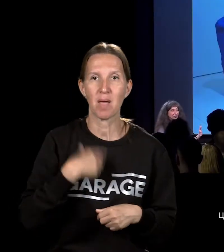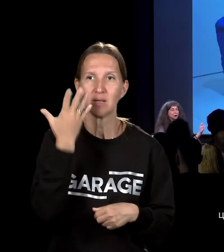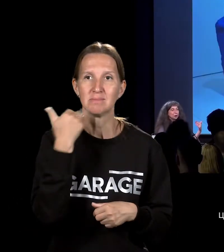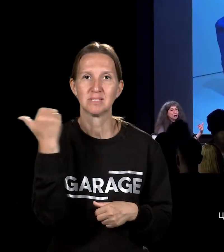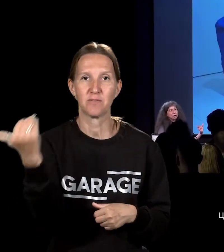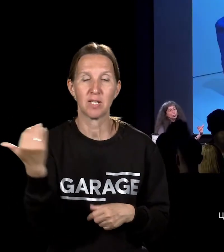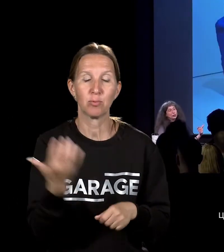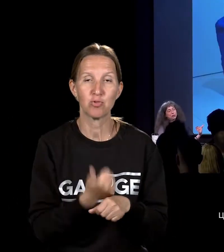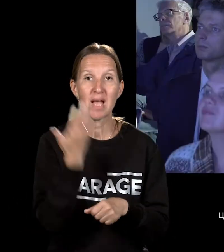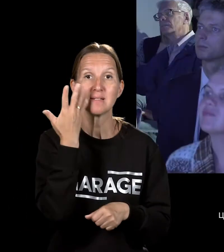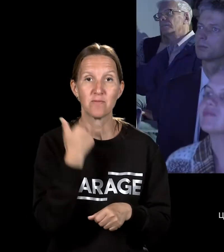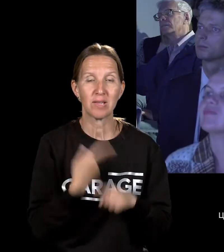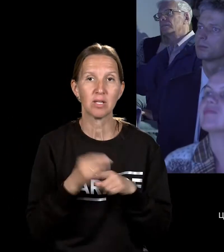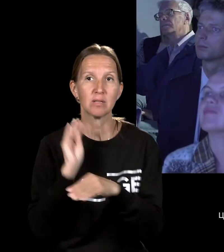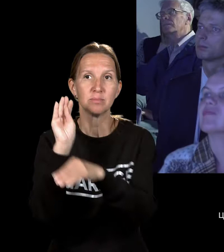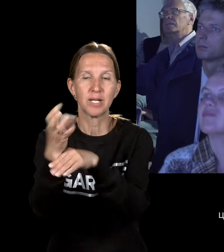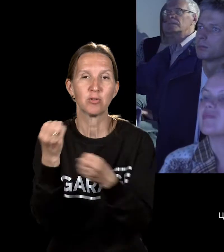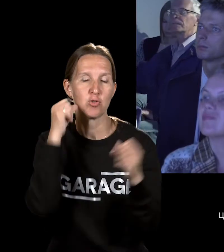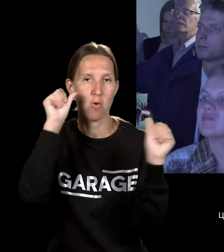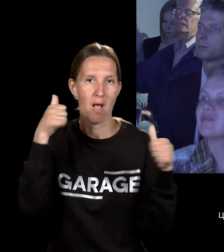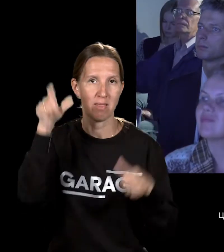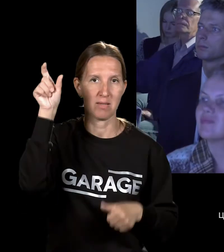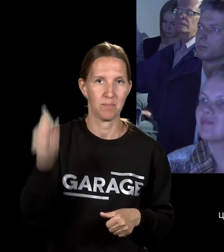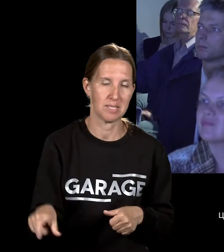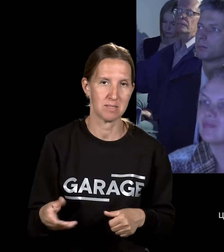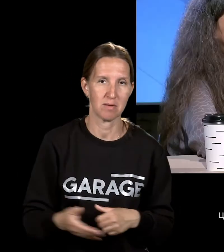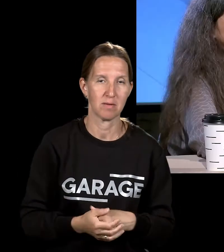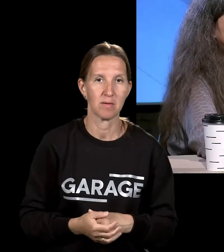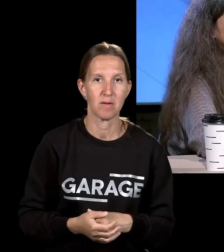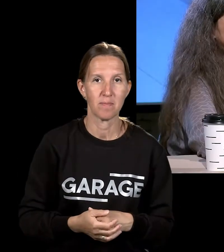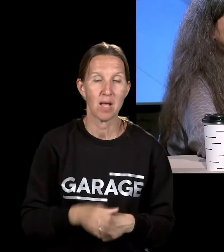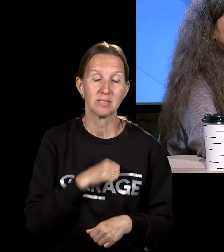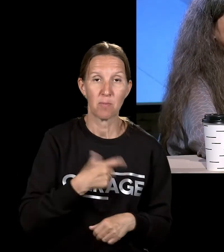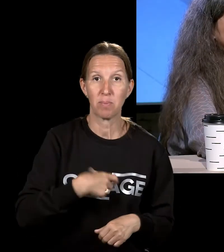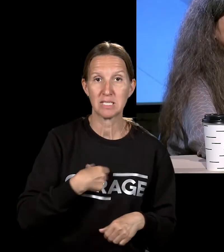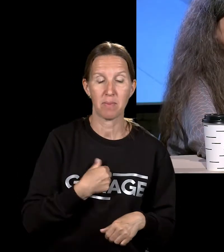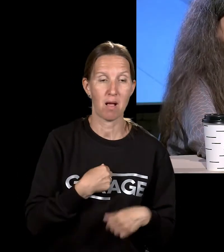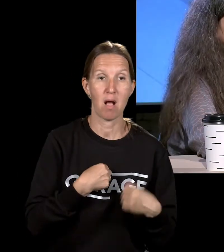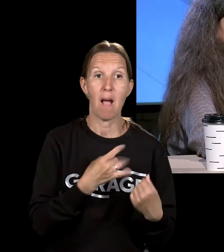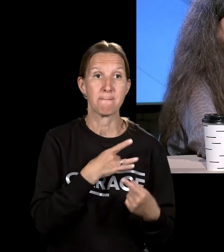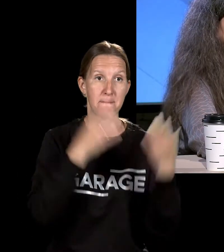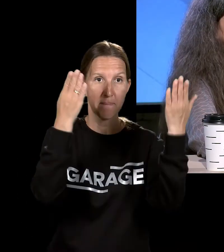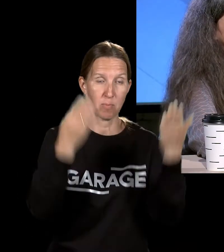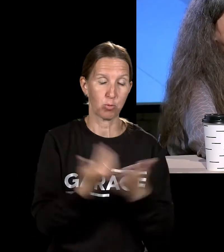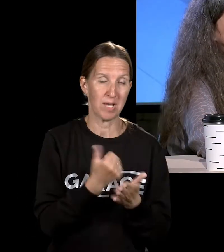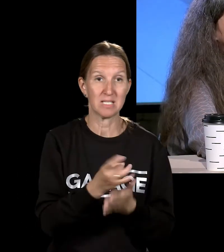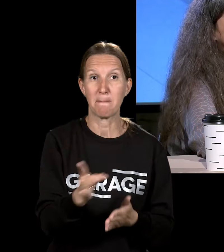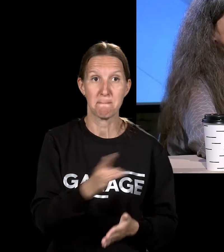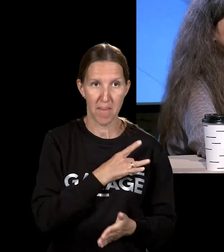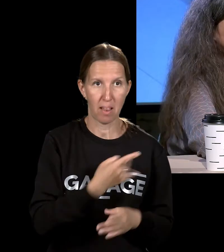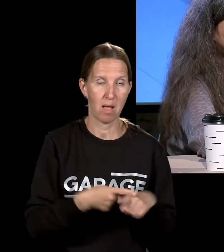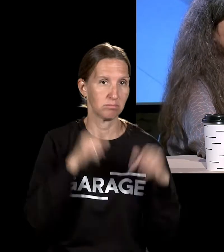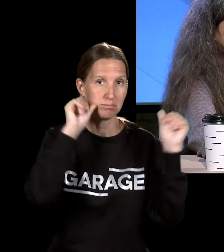возникает как ещё одна опция анонимности, как ещё один вариант анонимности. Само по себе анонимное, что может быть